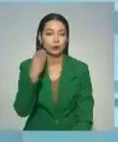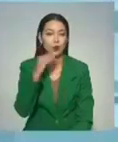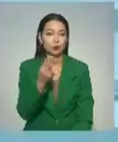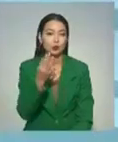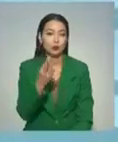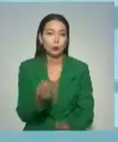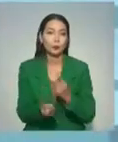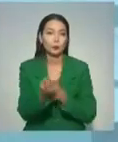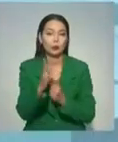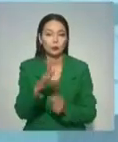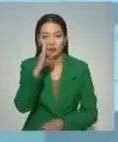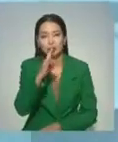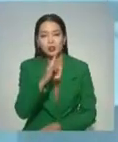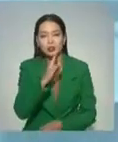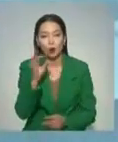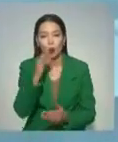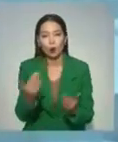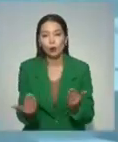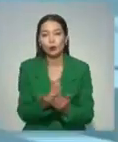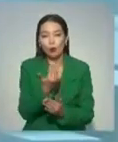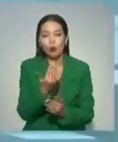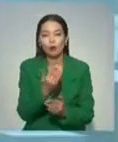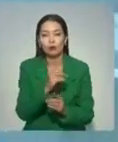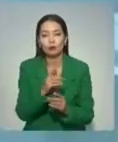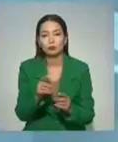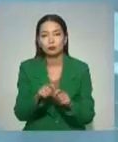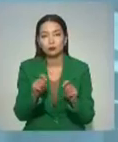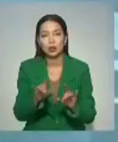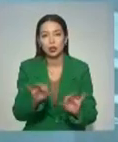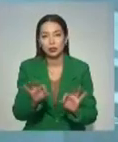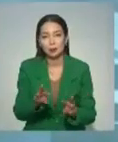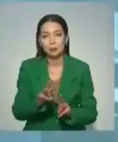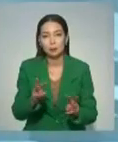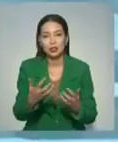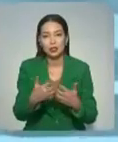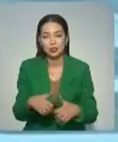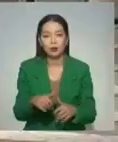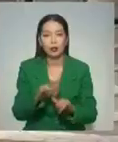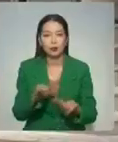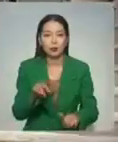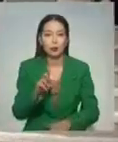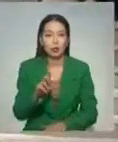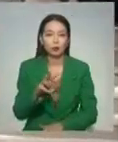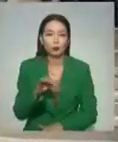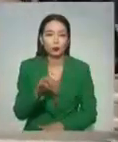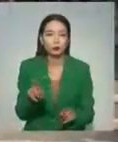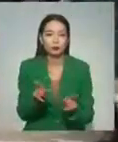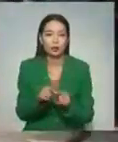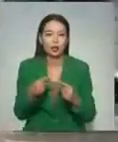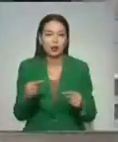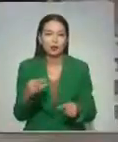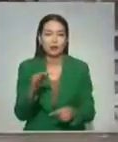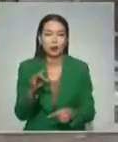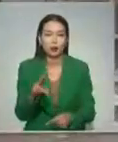Суперцон появится в Казахстане. О новшестве рассказал министр цифрового развития Багдат Мусин. Оно объединит различные